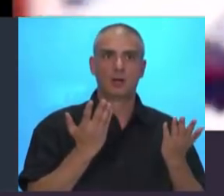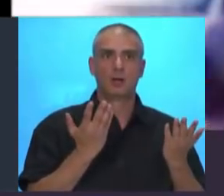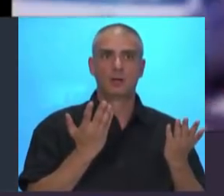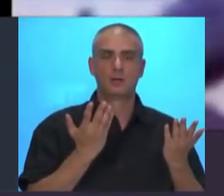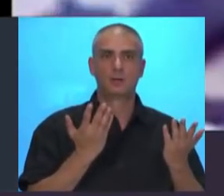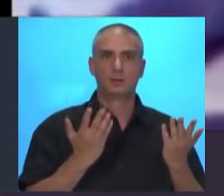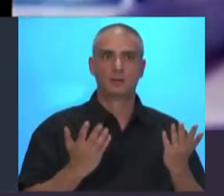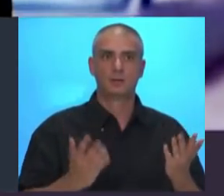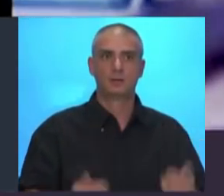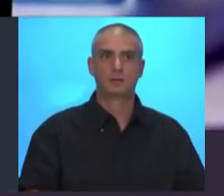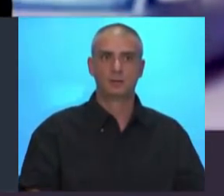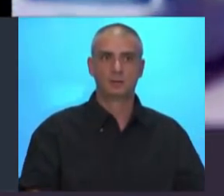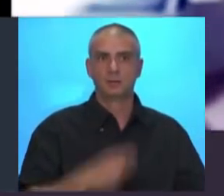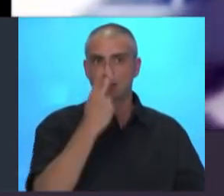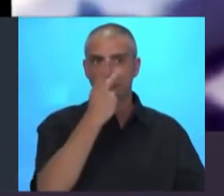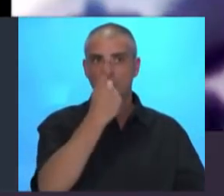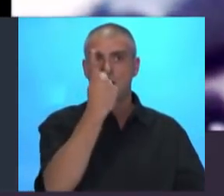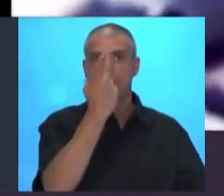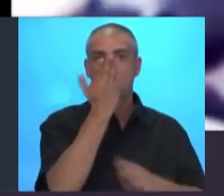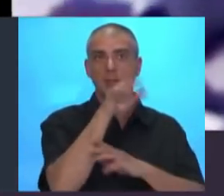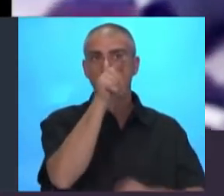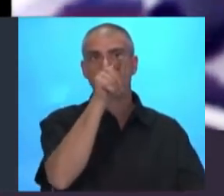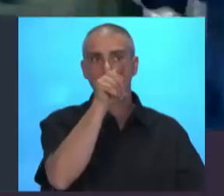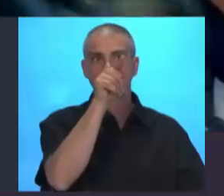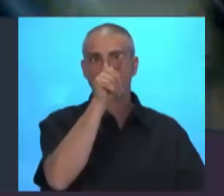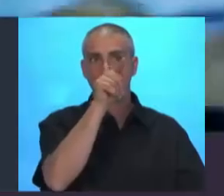אפשר. תראי, יש אחד מת שם.